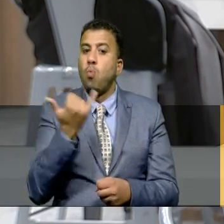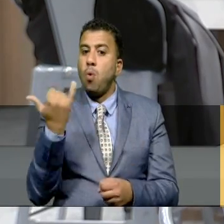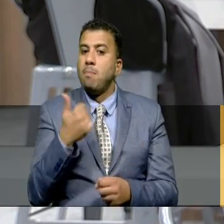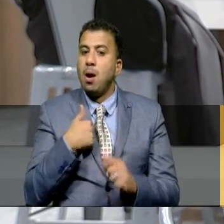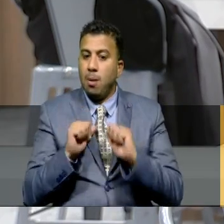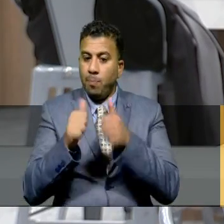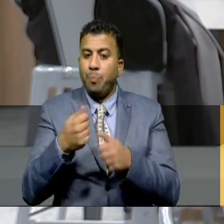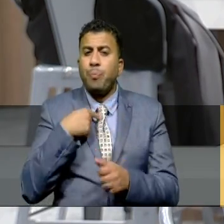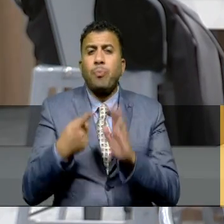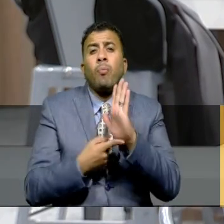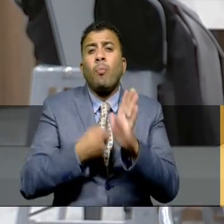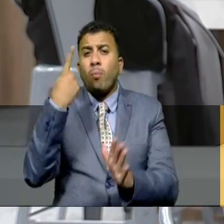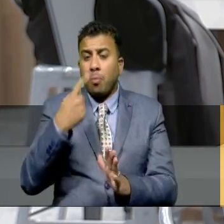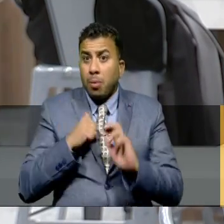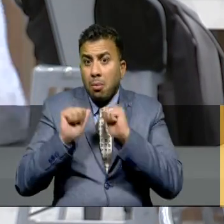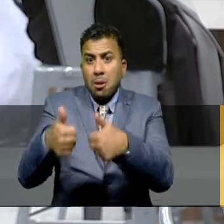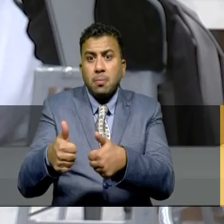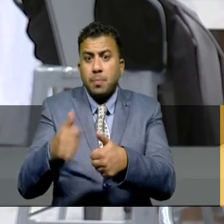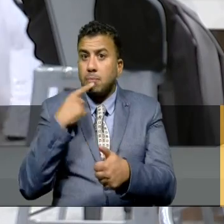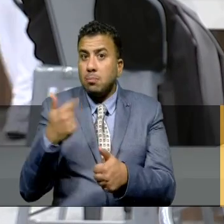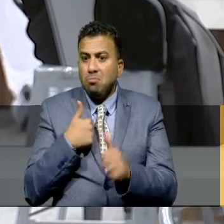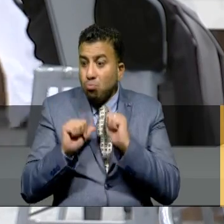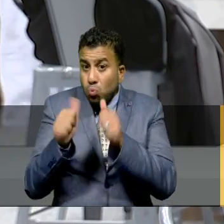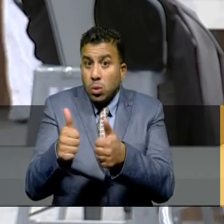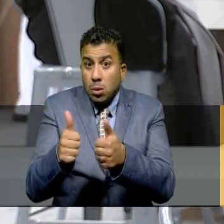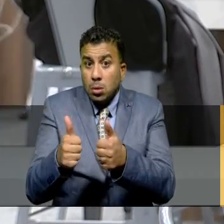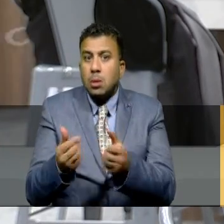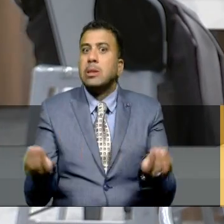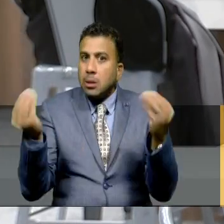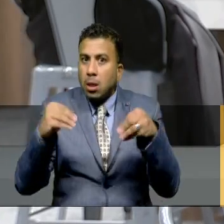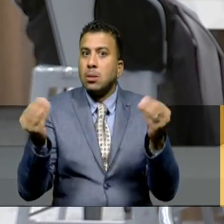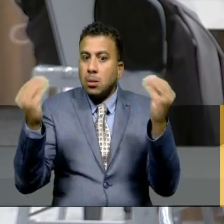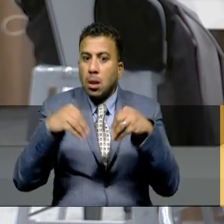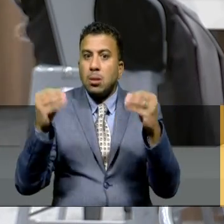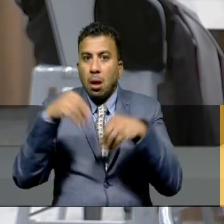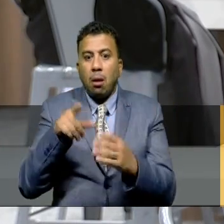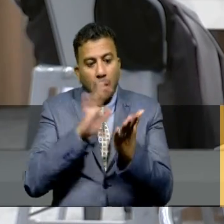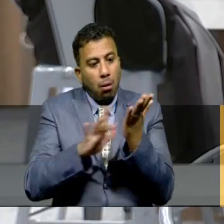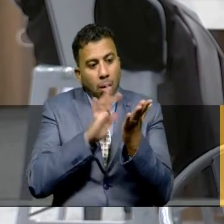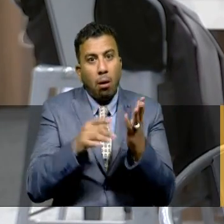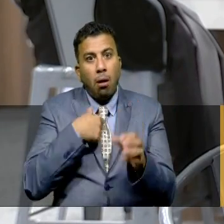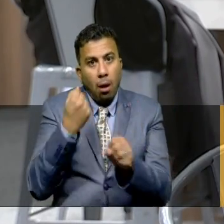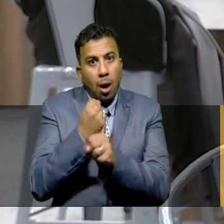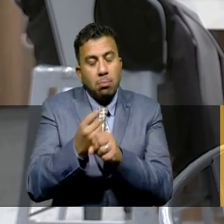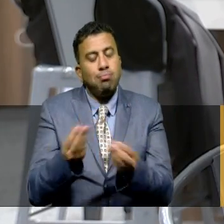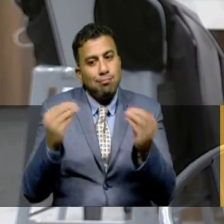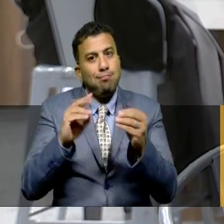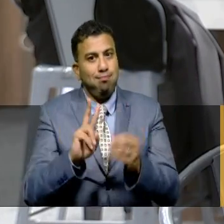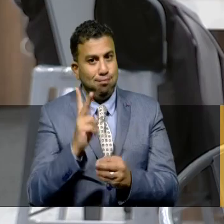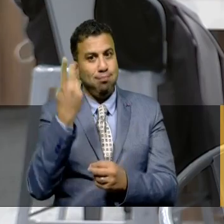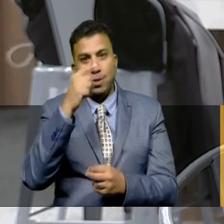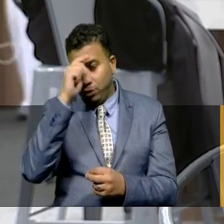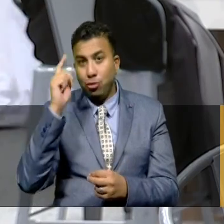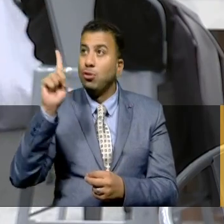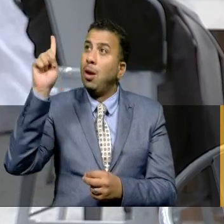نحن عرضنا اليوم هاي التطبيقات. هاي المشاركة شجعتنا أن نحن نعرض أكثر عن هذا التطبيق اللي احنا عارضينه اليوم إن شاء الله.